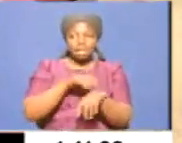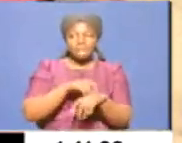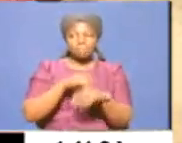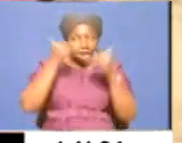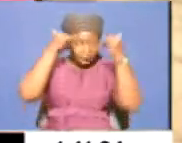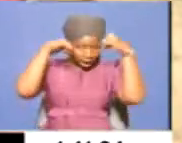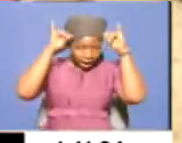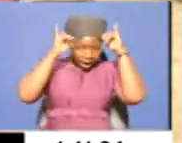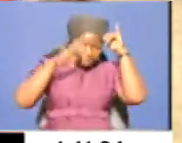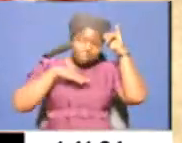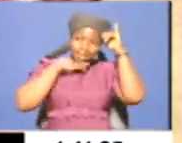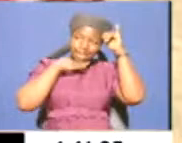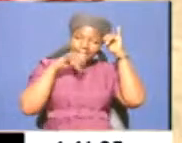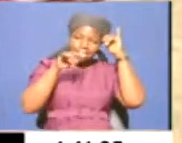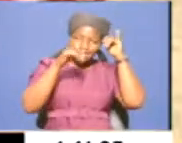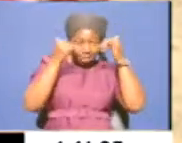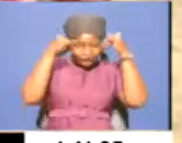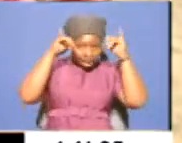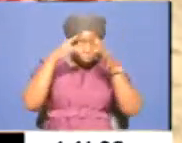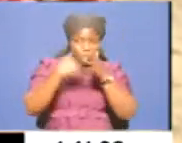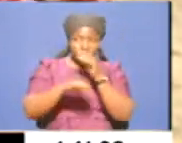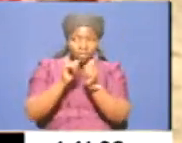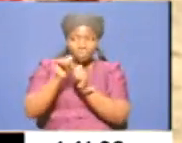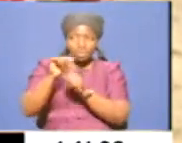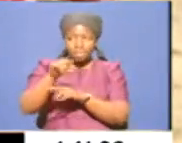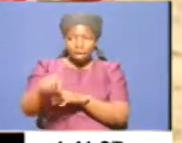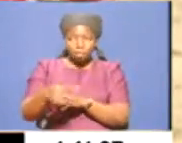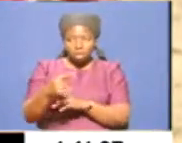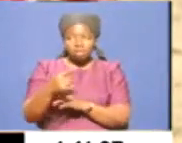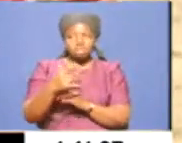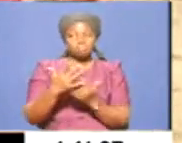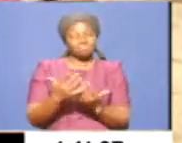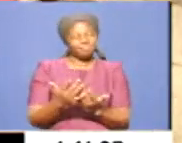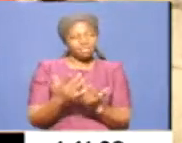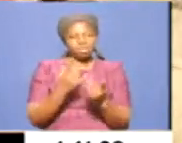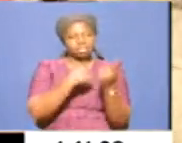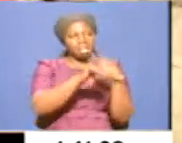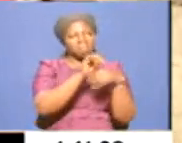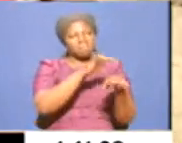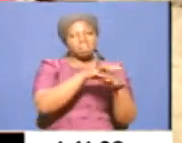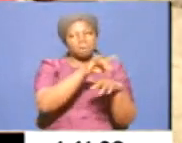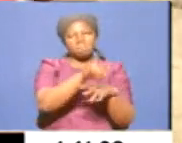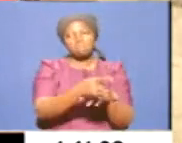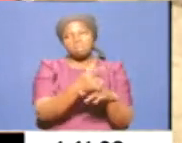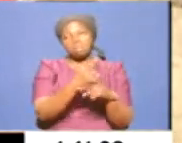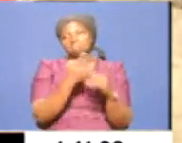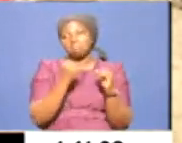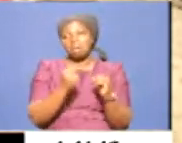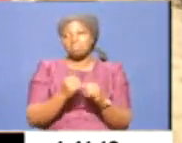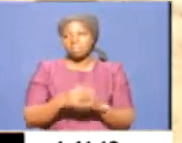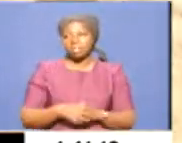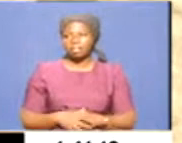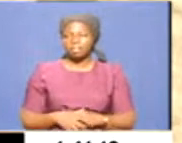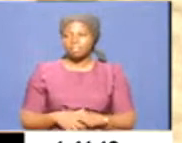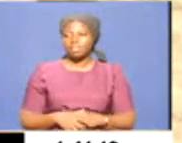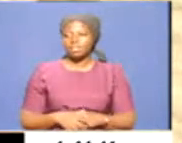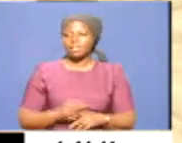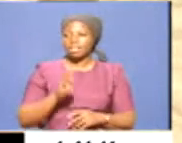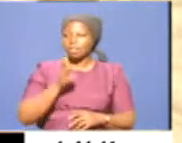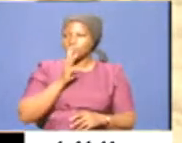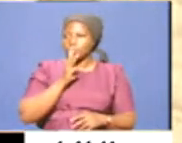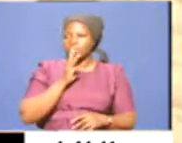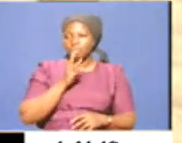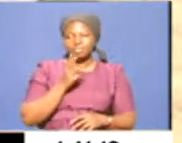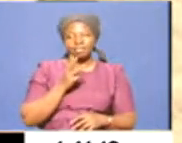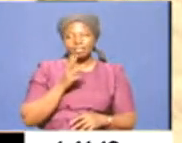ya 15,000, 20,000 ukiuza ukipata 1,000 huwa amepata. Afuaya maji hapa sasa yanatumika na kila Kenya Red